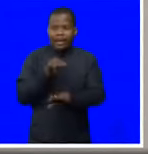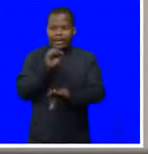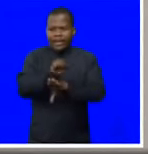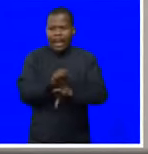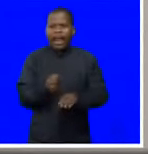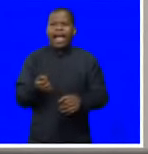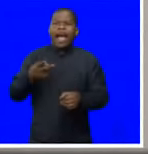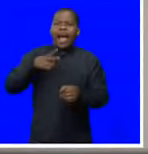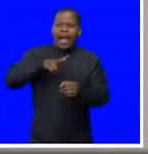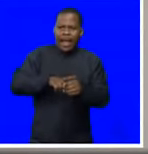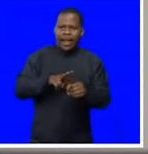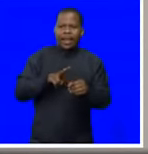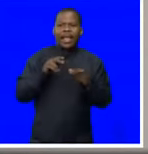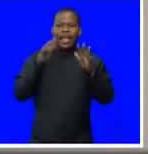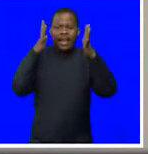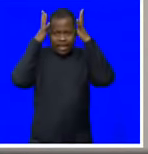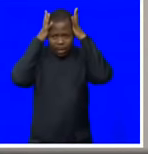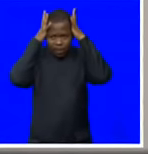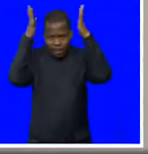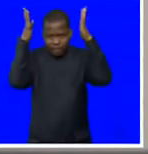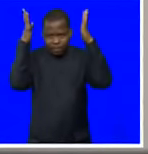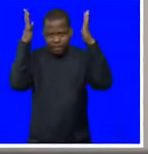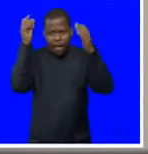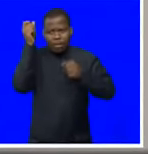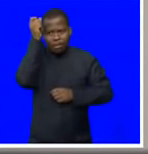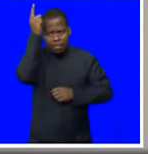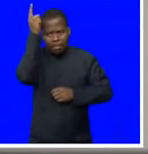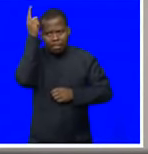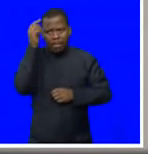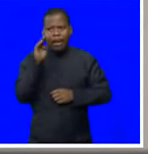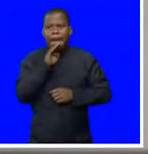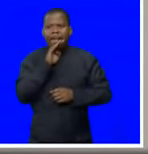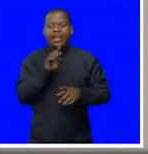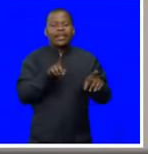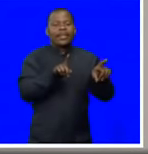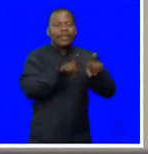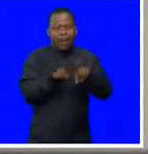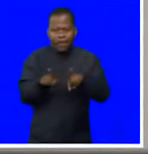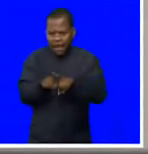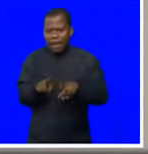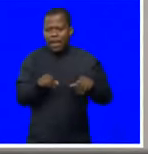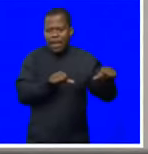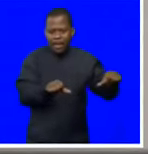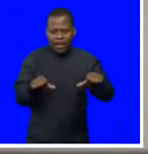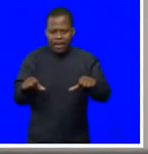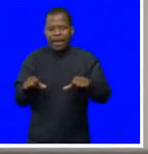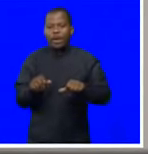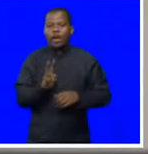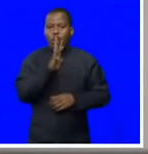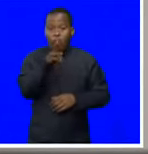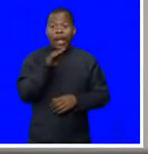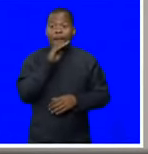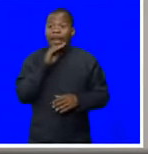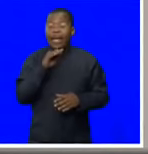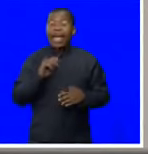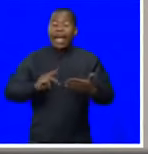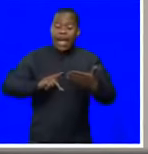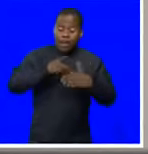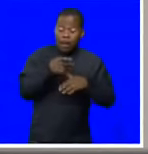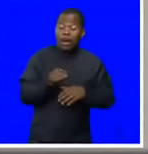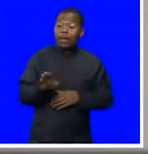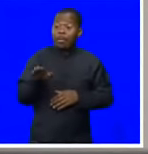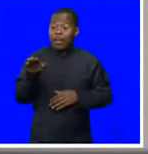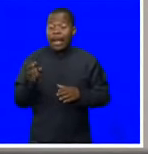loko ukuthi nathi silive siyadzinga ukuthi kube ngumsebenti lesiwuphakamisa masinyane ikakhulu